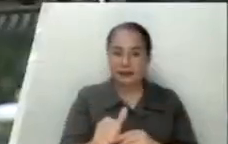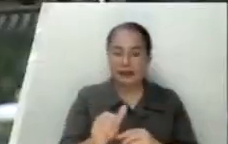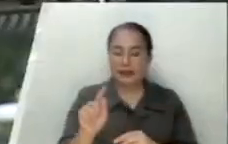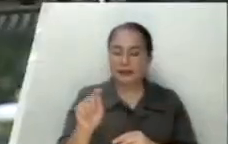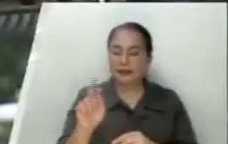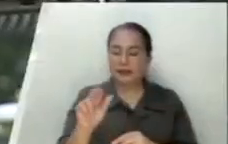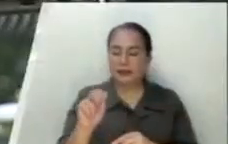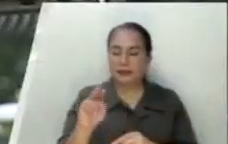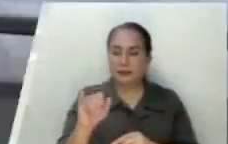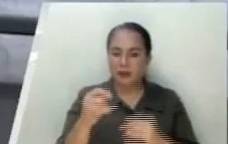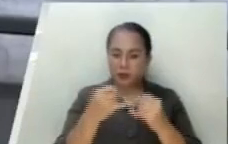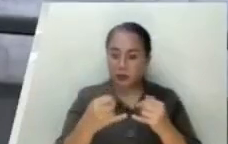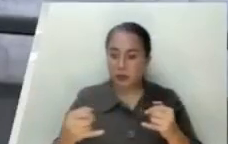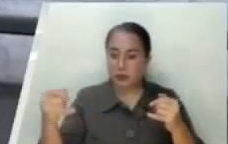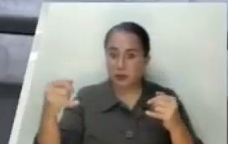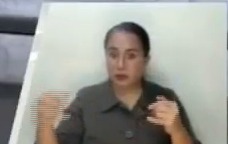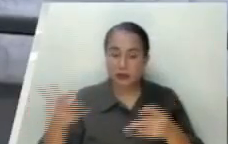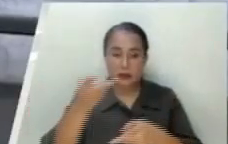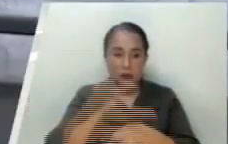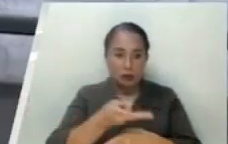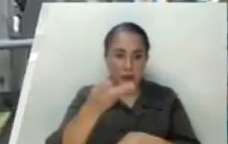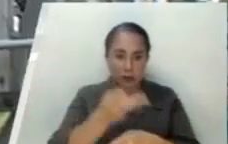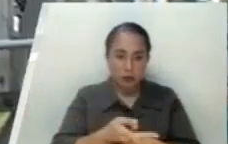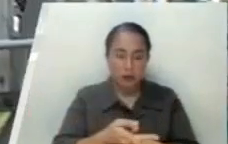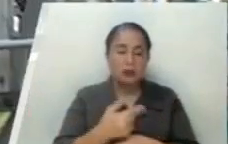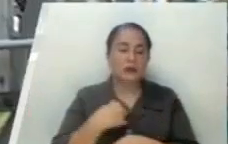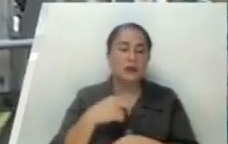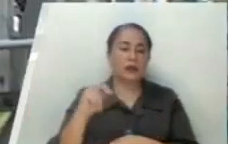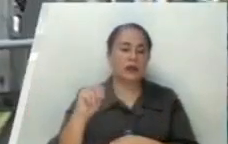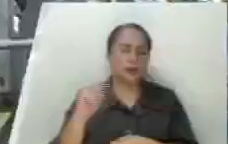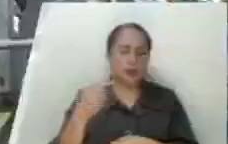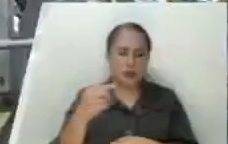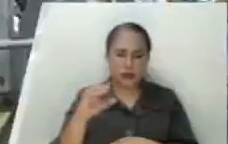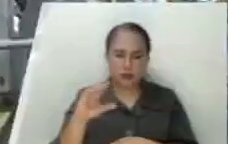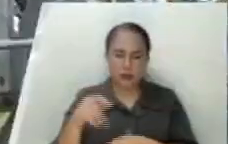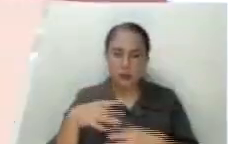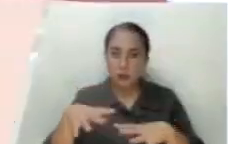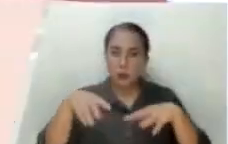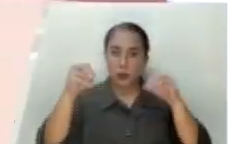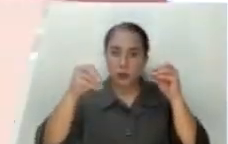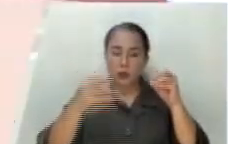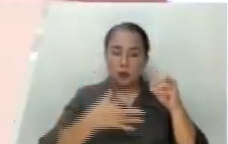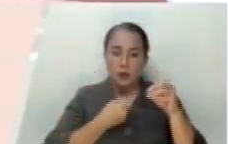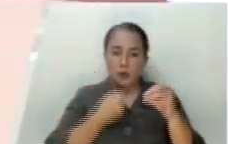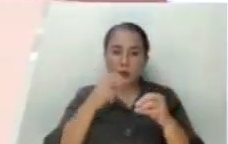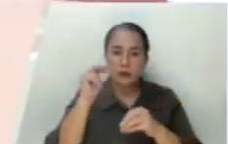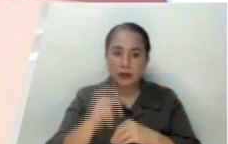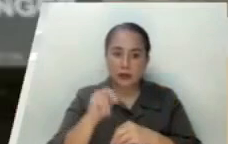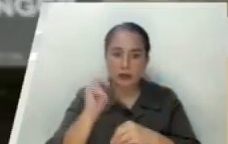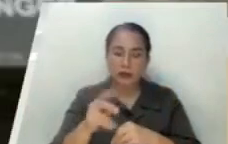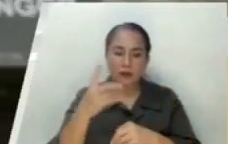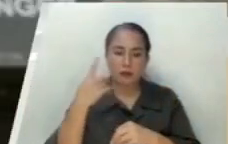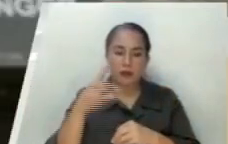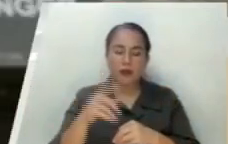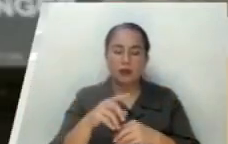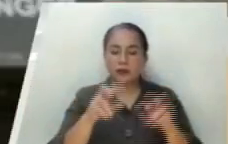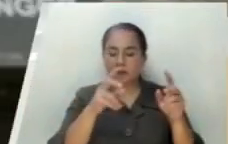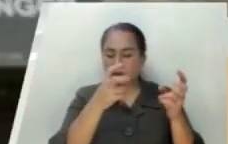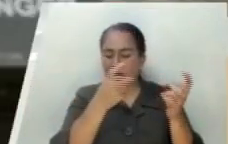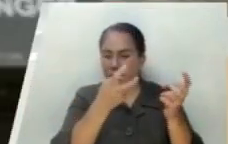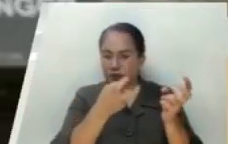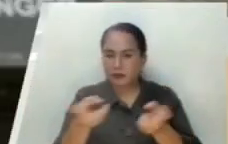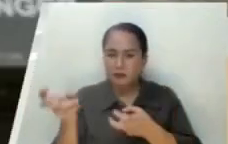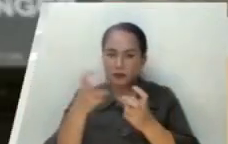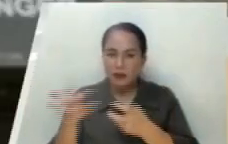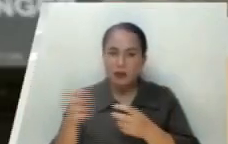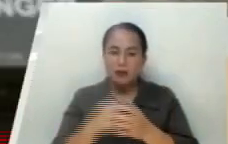pinangangasiwaan nila maging ang ngcp raw nawalan ng kuryente na kailangan nila para sa transmission at those levels when